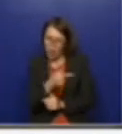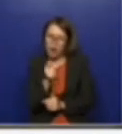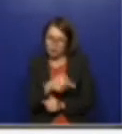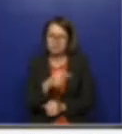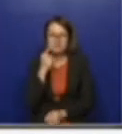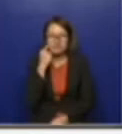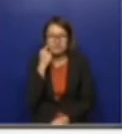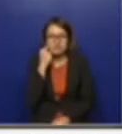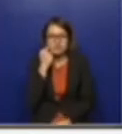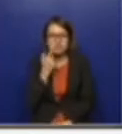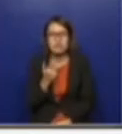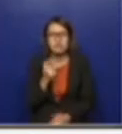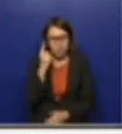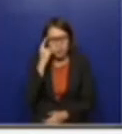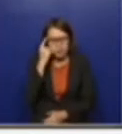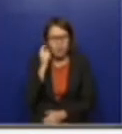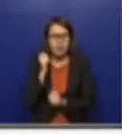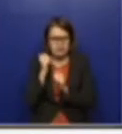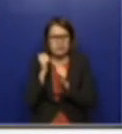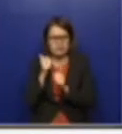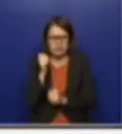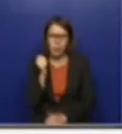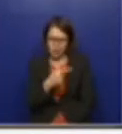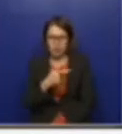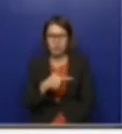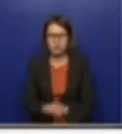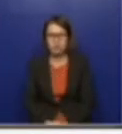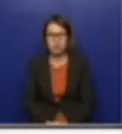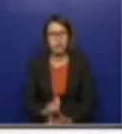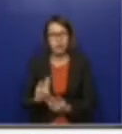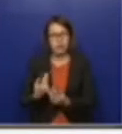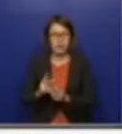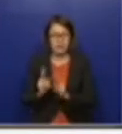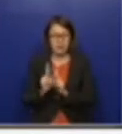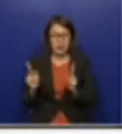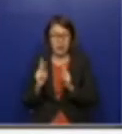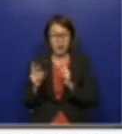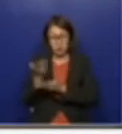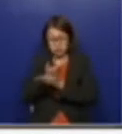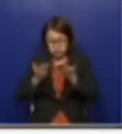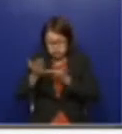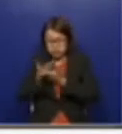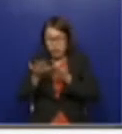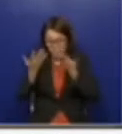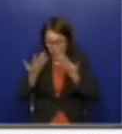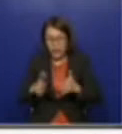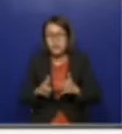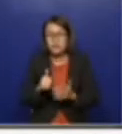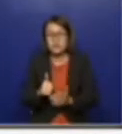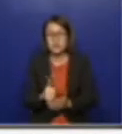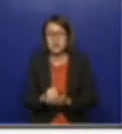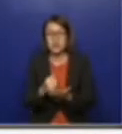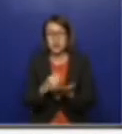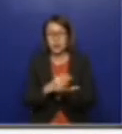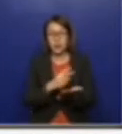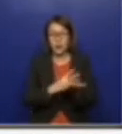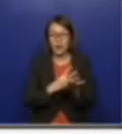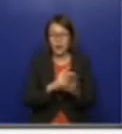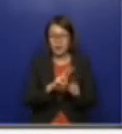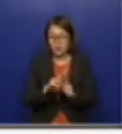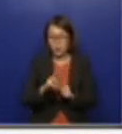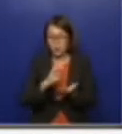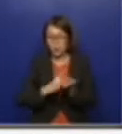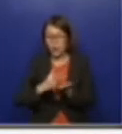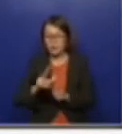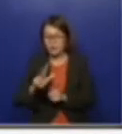แล้วผมก็เชื่อมั่นว่ามันต้องดีกว่าเดิมเมื่อผ่านการพิจารณาในชั้นกรรมาธิการของเราในวาระที่2และวาระที่3ที่เราจะมาอนุมั